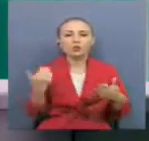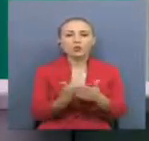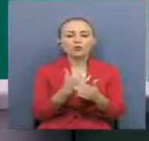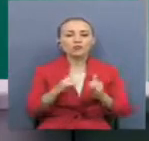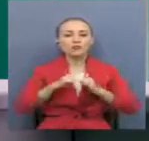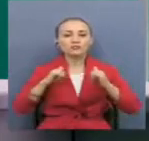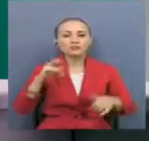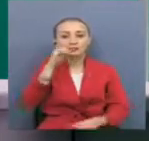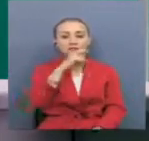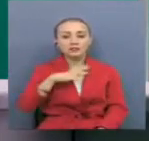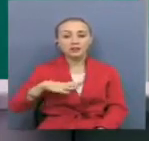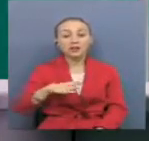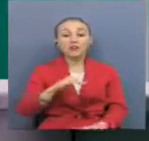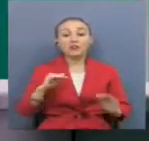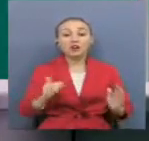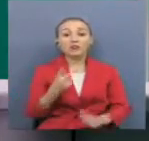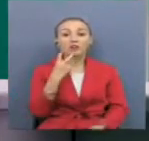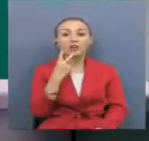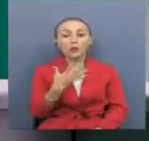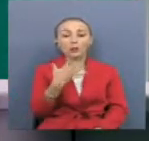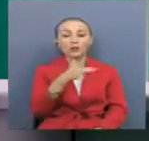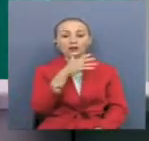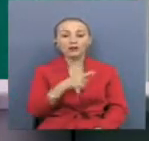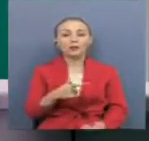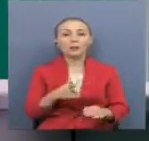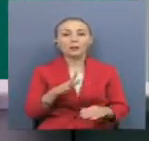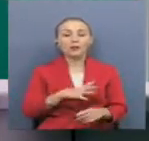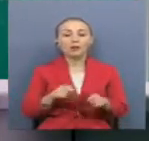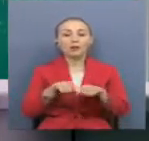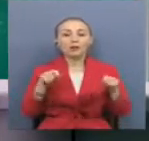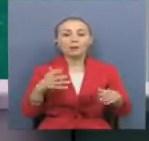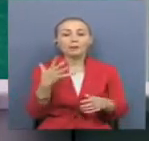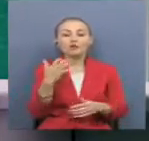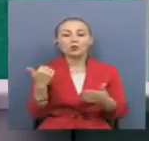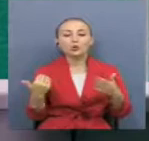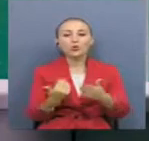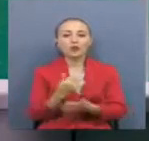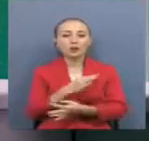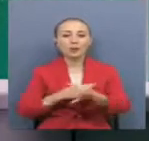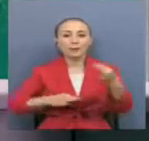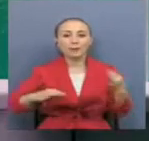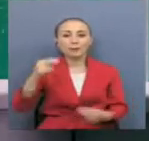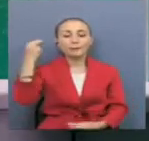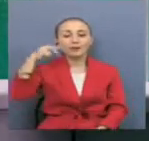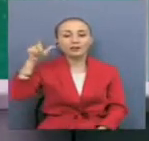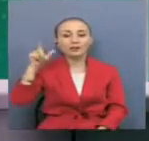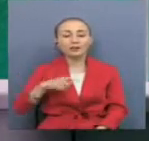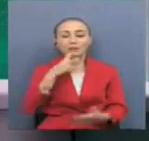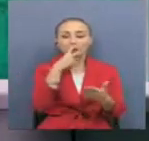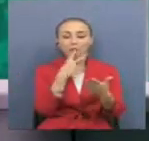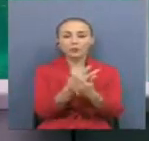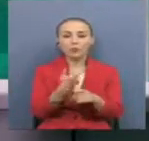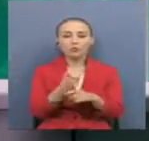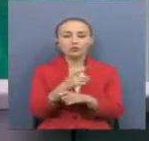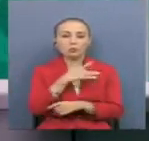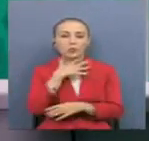өткізді. Екінші 5 жылдықтың барысында республика бойынша 500 жаңа жоба пайдалануға беріліпті. Президент Сарыарқа арнайы